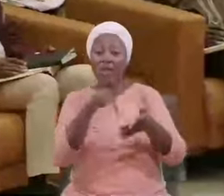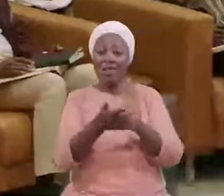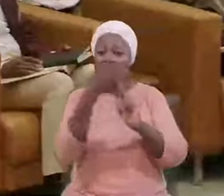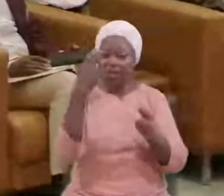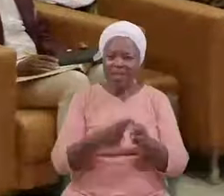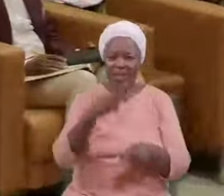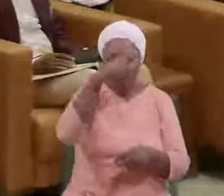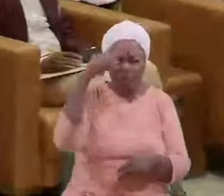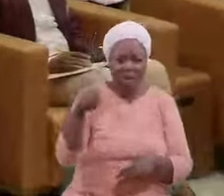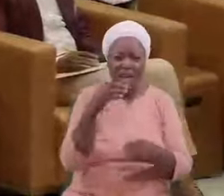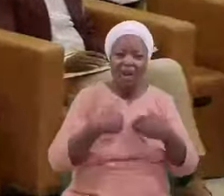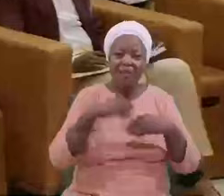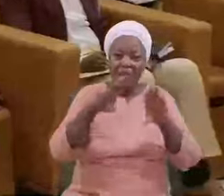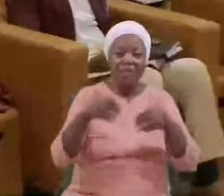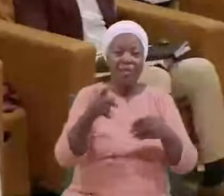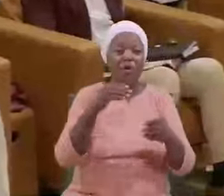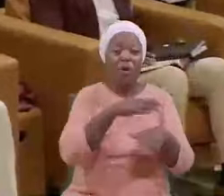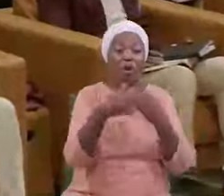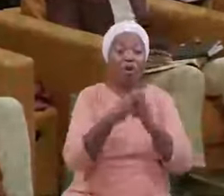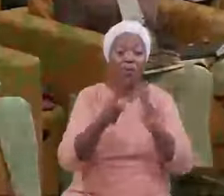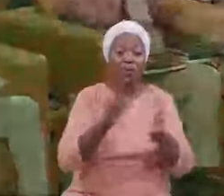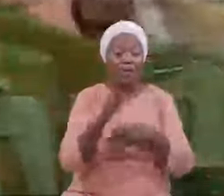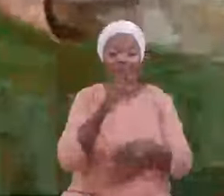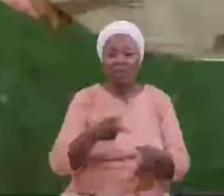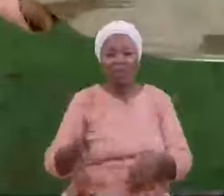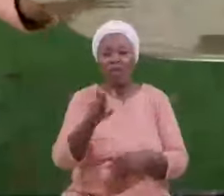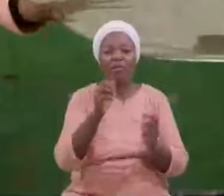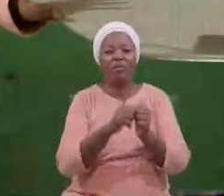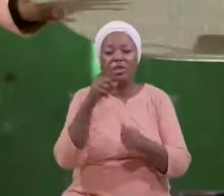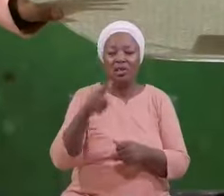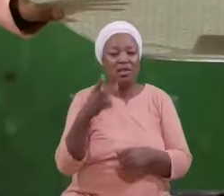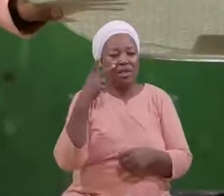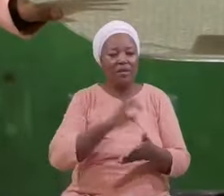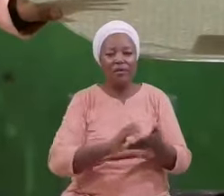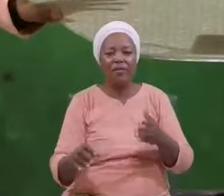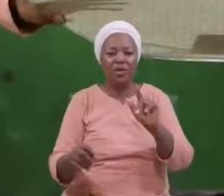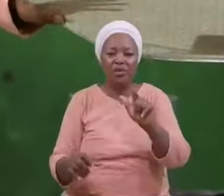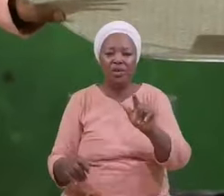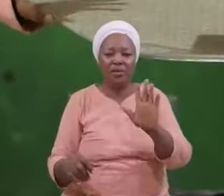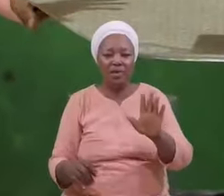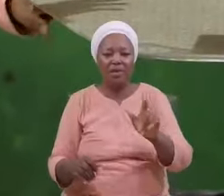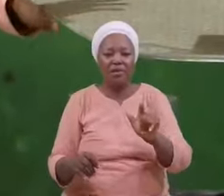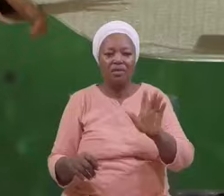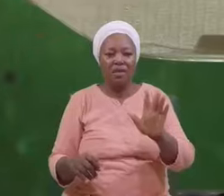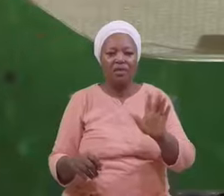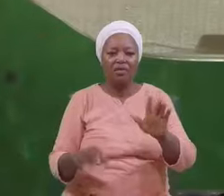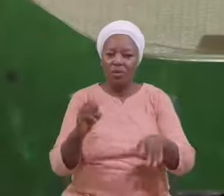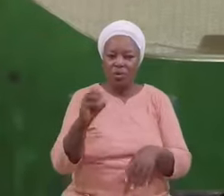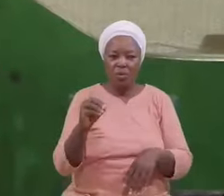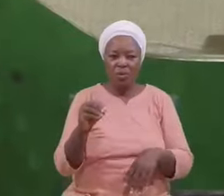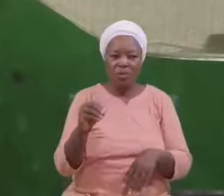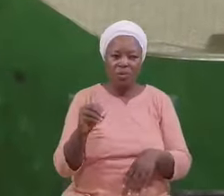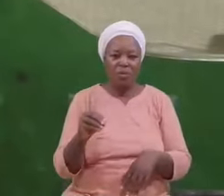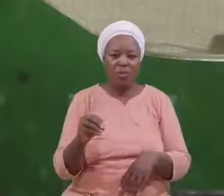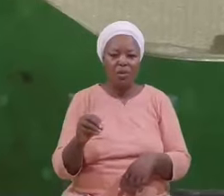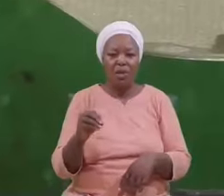qui naviguent avec toi. Verset 25. C'est pourquoi, ô homme,